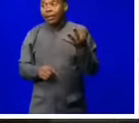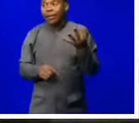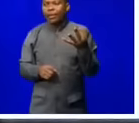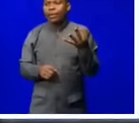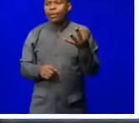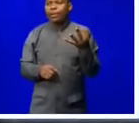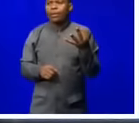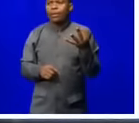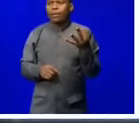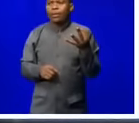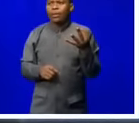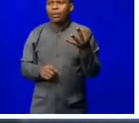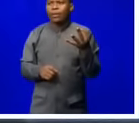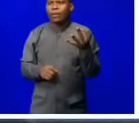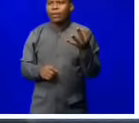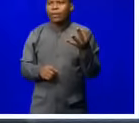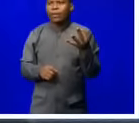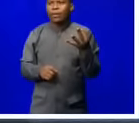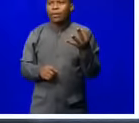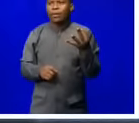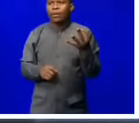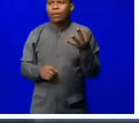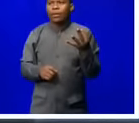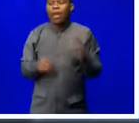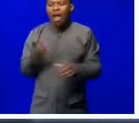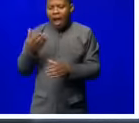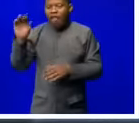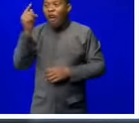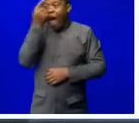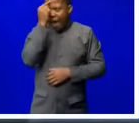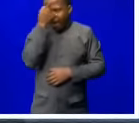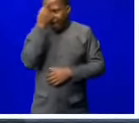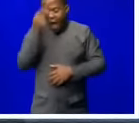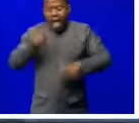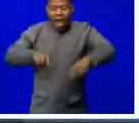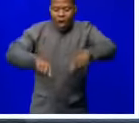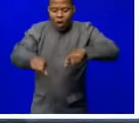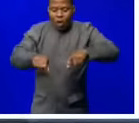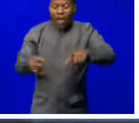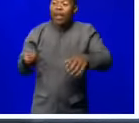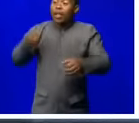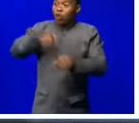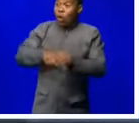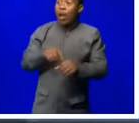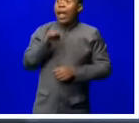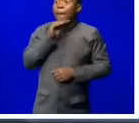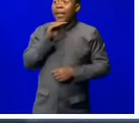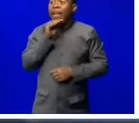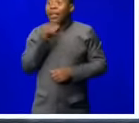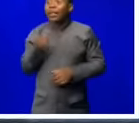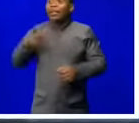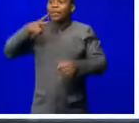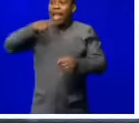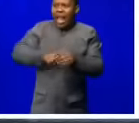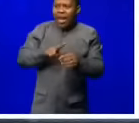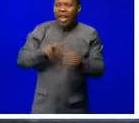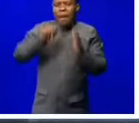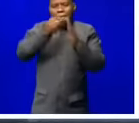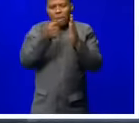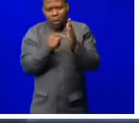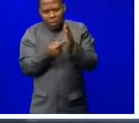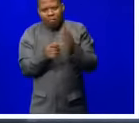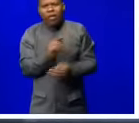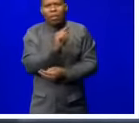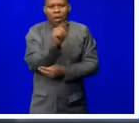sesecutselana nemave onke mhlaba wonke e India lokho ke kuyasinikeza ukuthi nabase babala lama aggregated points